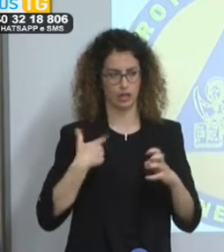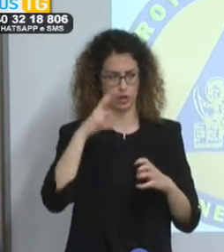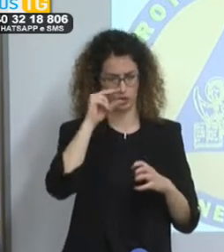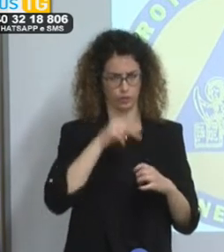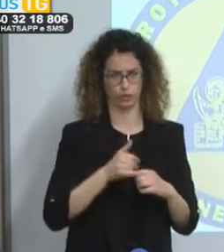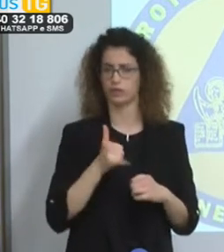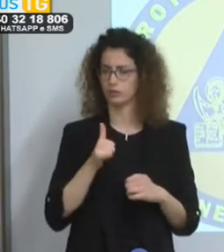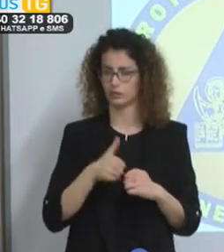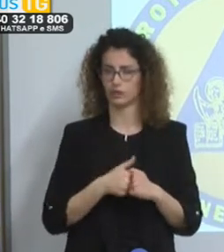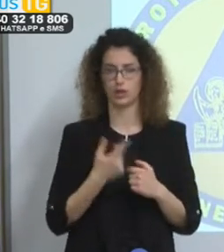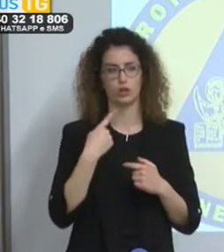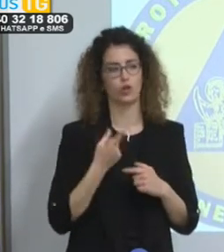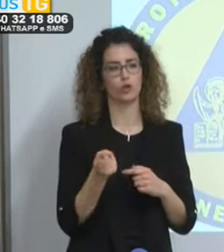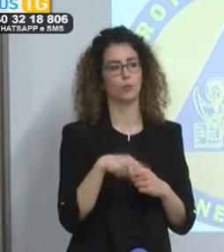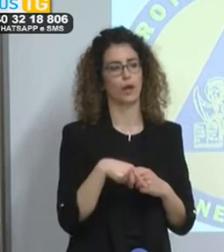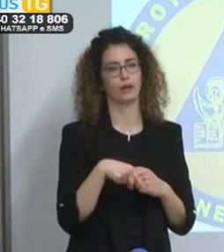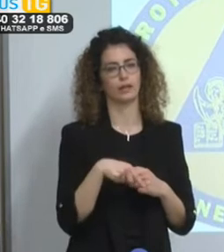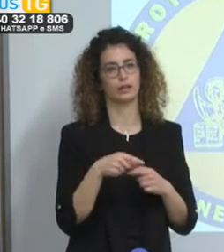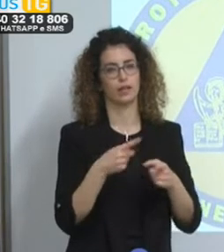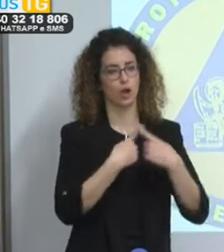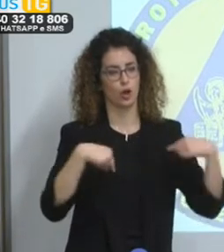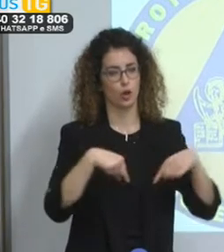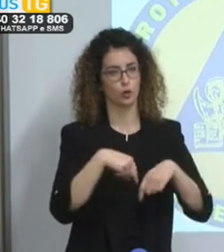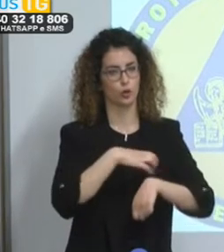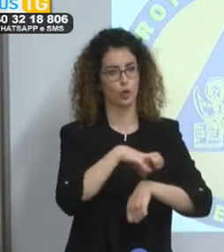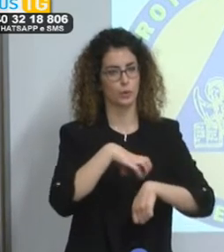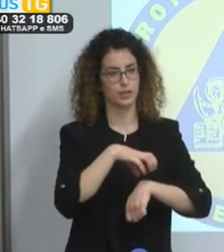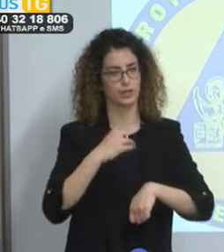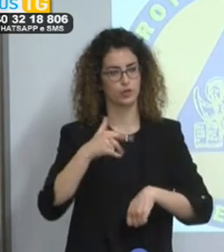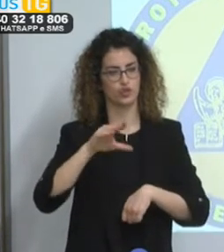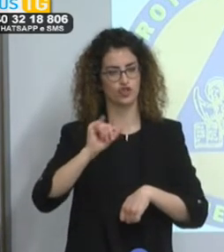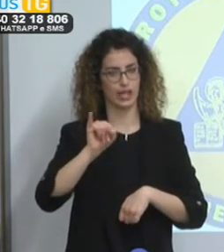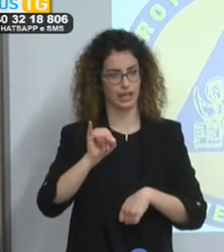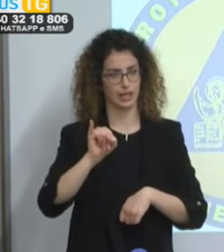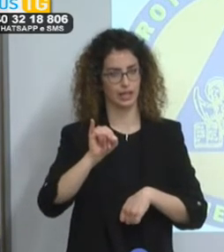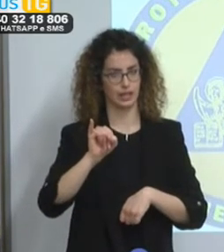mente. So che domani lei ha un incontro con il ministro Giorgetti.